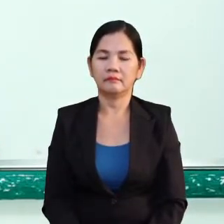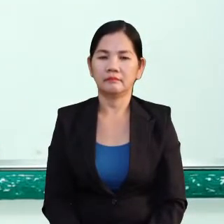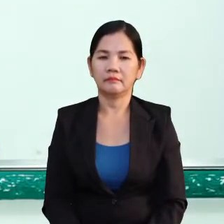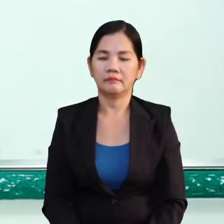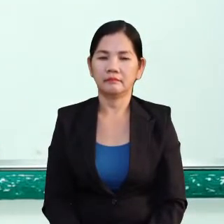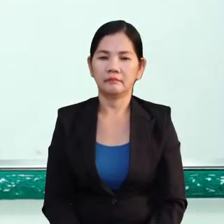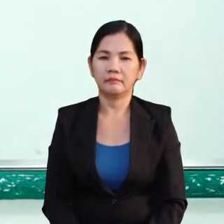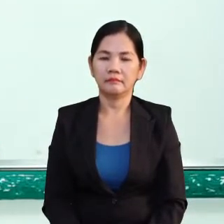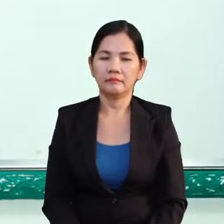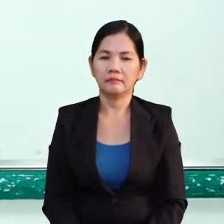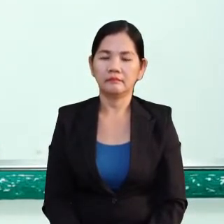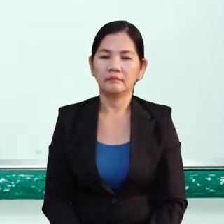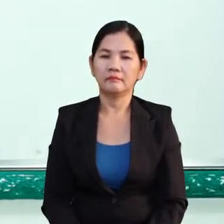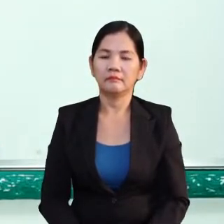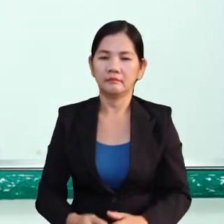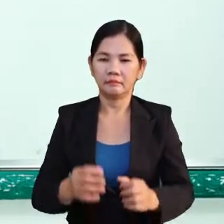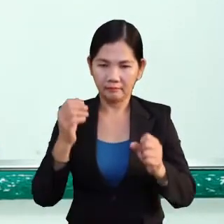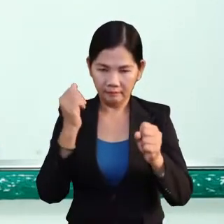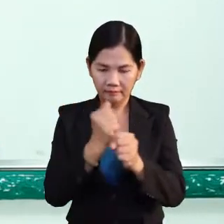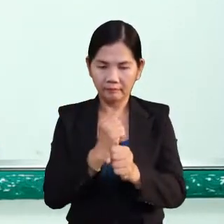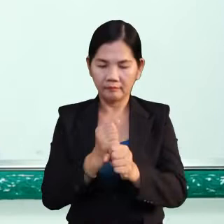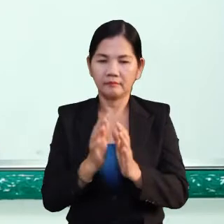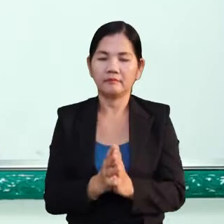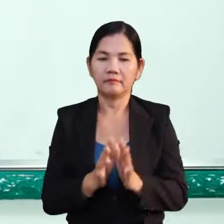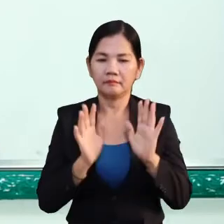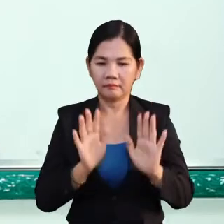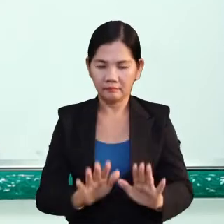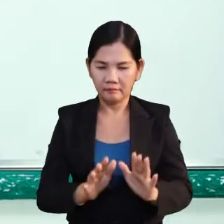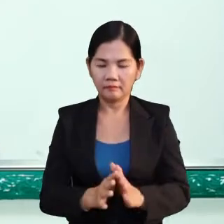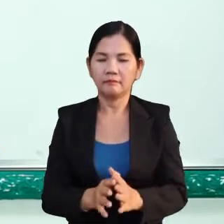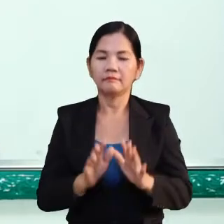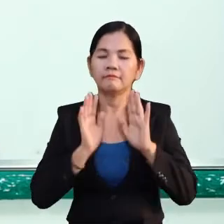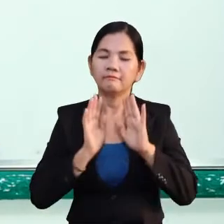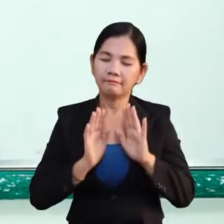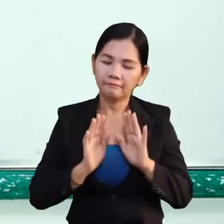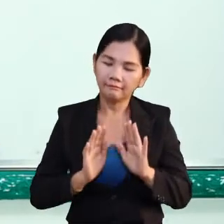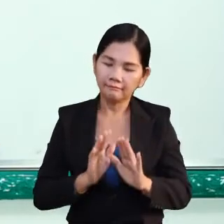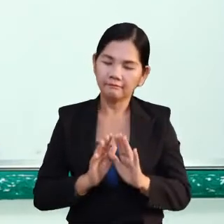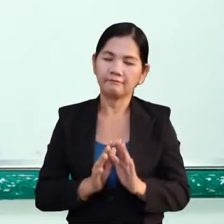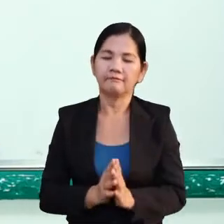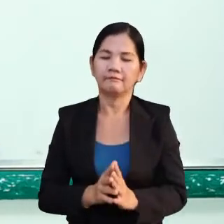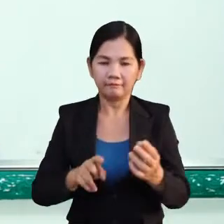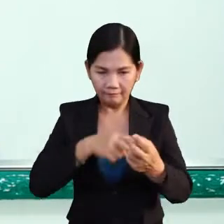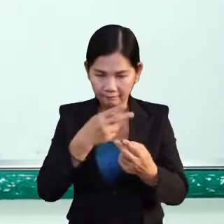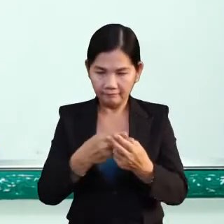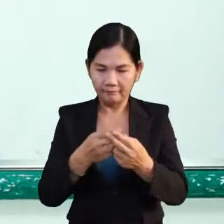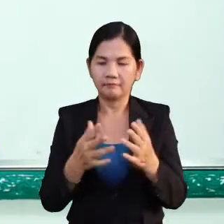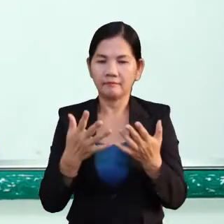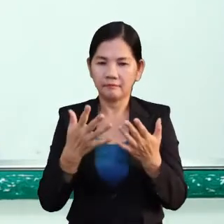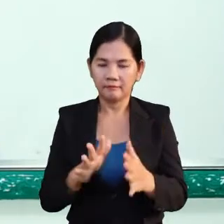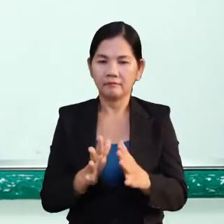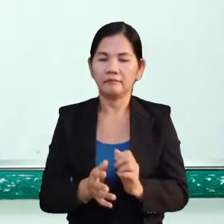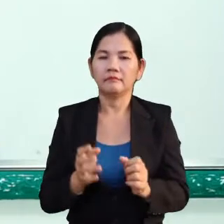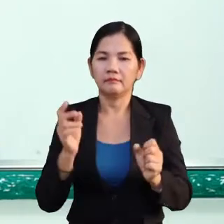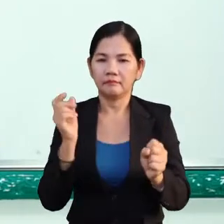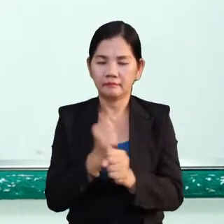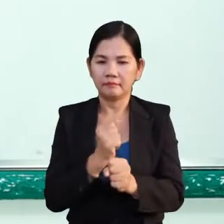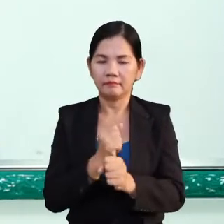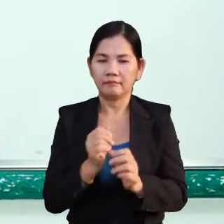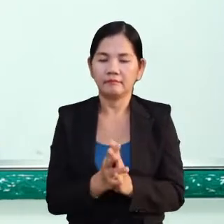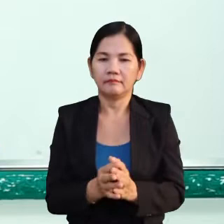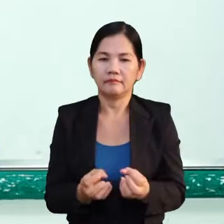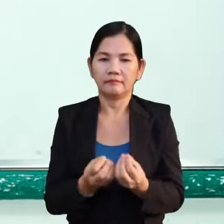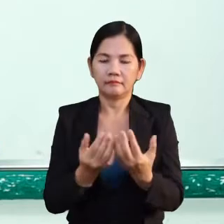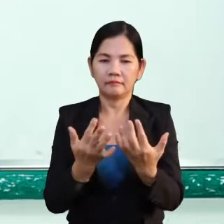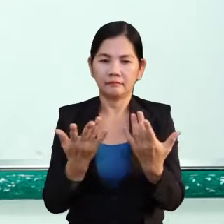ចាអញ្ចឹងយើងមិនសម្រាកទៅណាឆ្ងាយទេគឺអ្នកគ្រូនាំកូនបន្ធូរអារម្មណ៍ដែលយើងបានឆ្លើយនឹងសំណួររបស់អ្នកគ្រូចាជាច្រើ